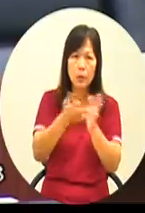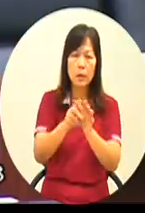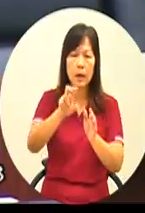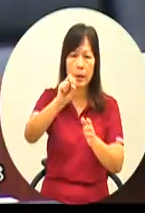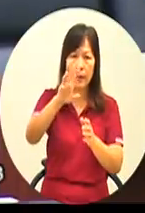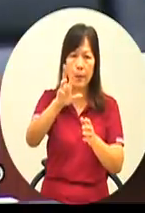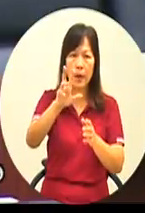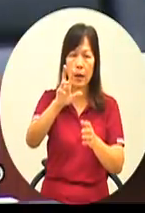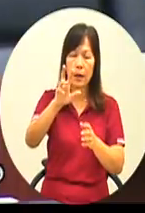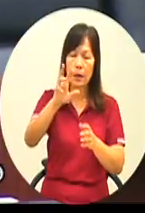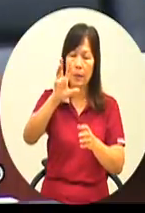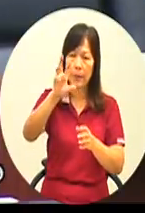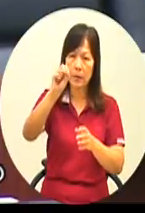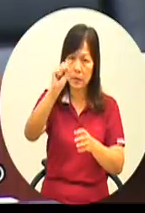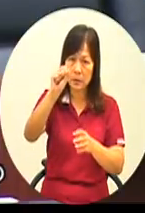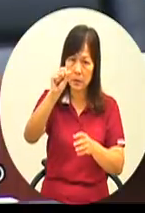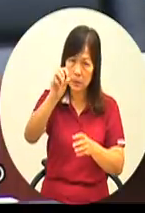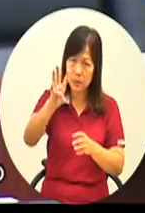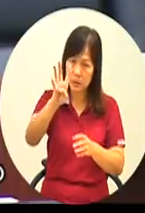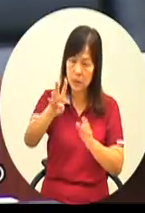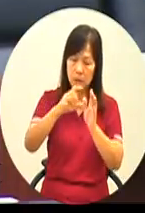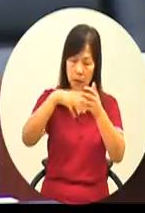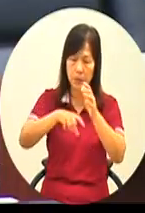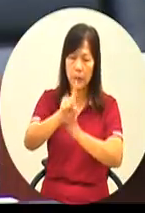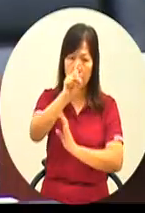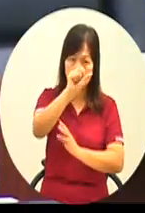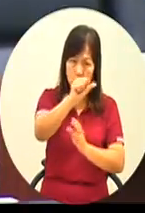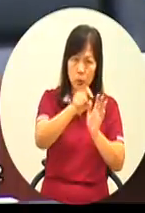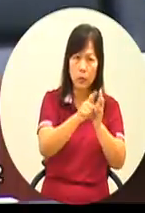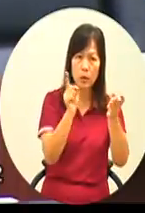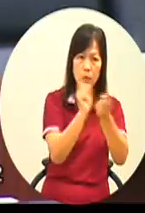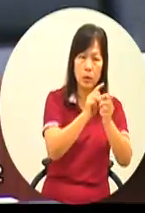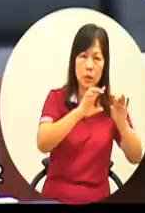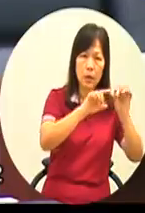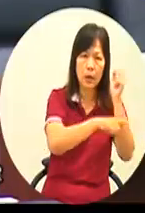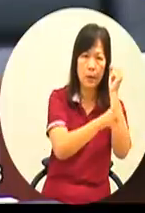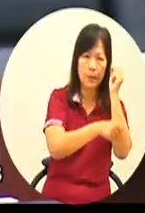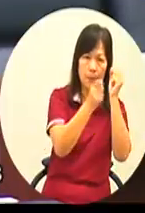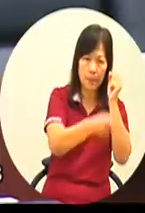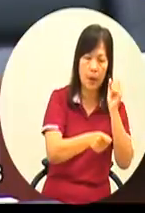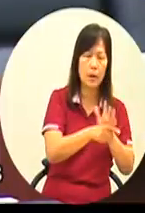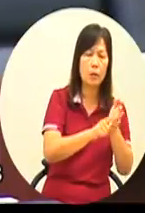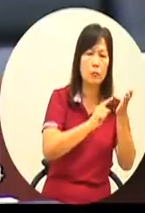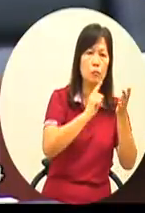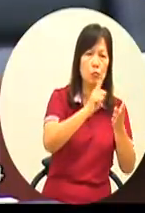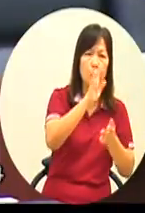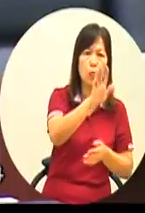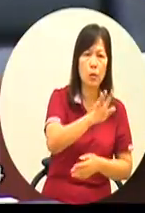284件里头有15件，依程序向高雄地方法院提起国赔诉讼。